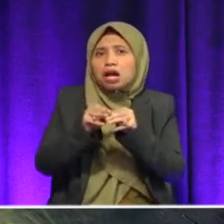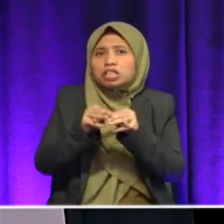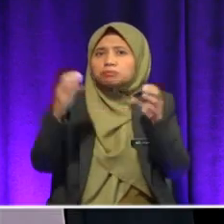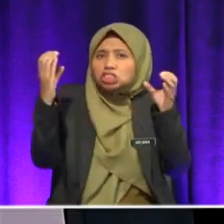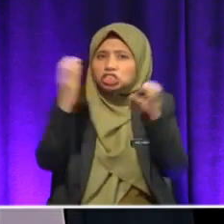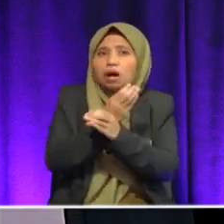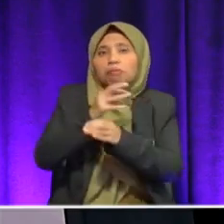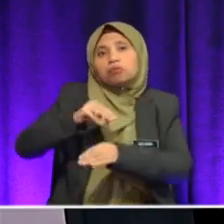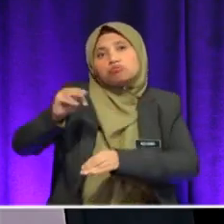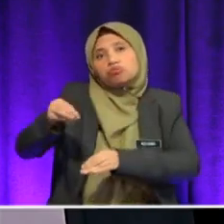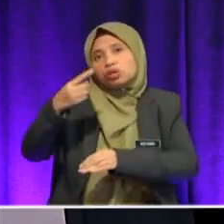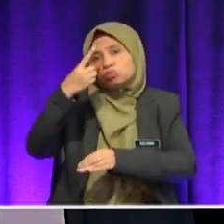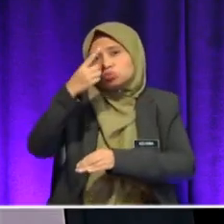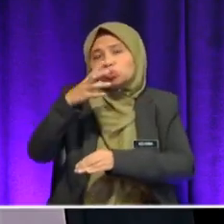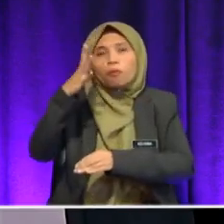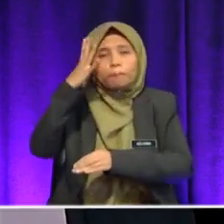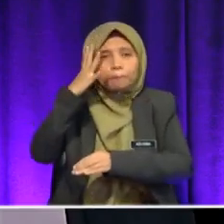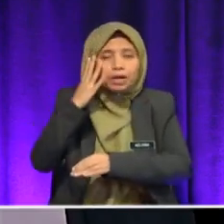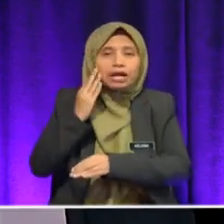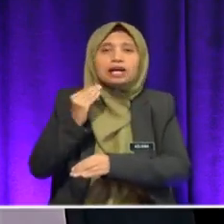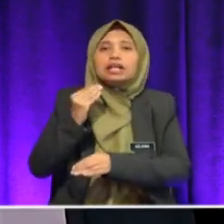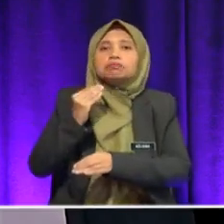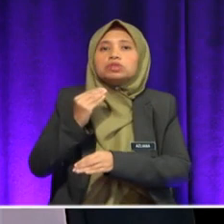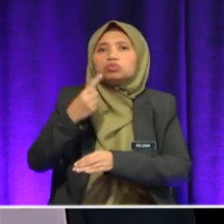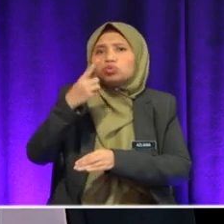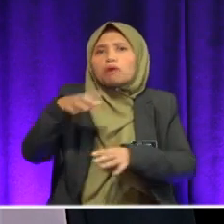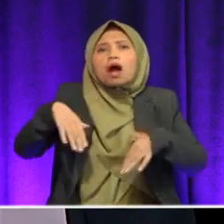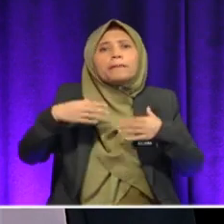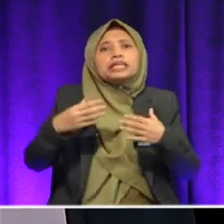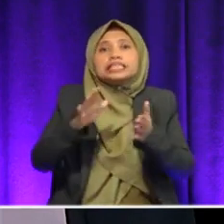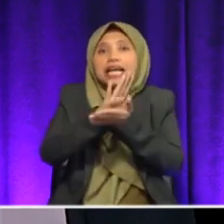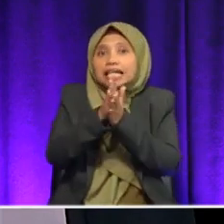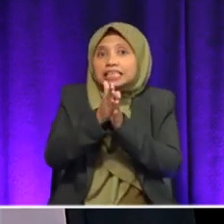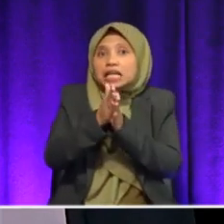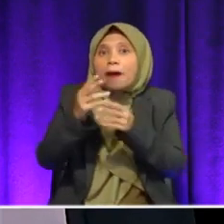mengalami untuk menjadi seorang precuvation